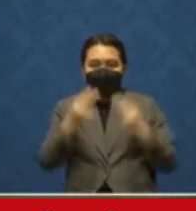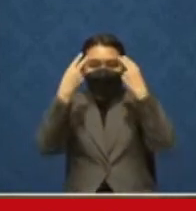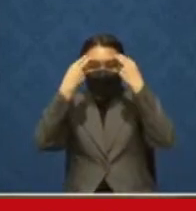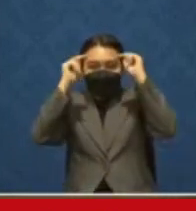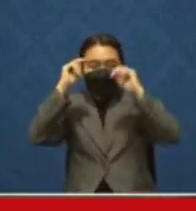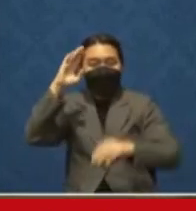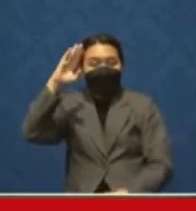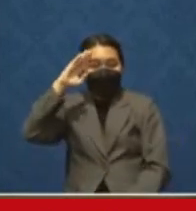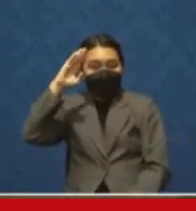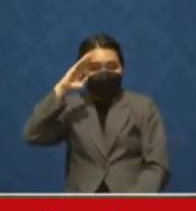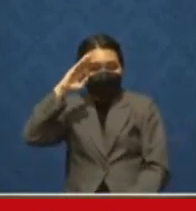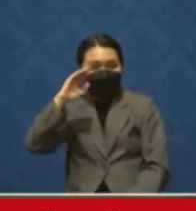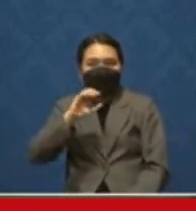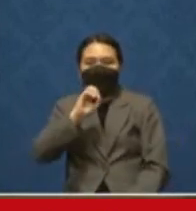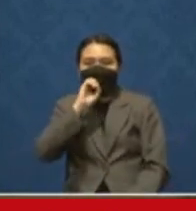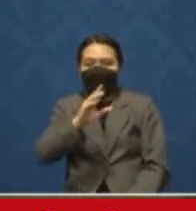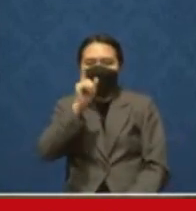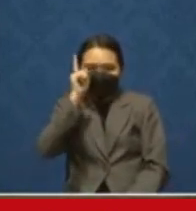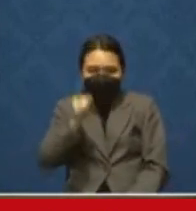คือประชาธิปไตย